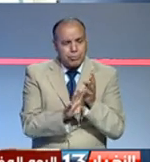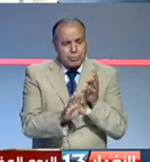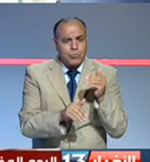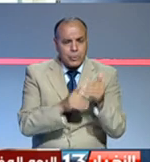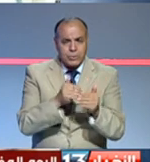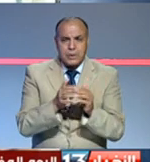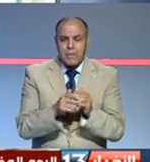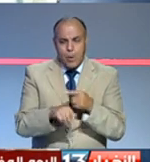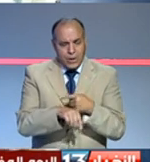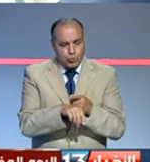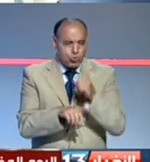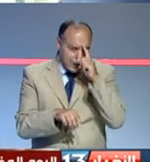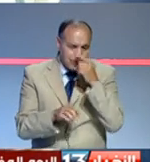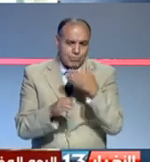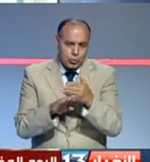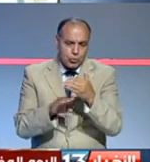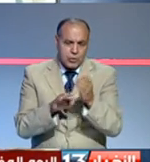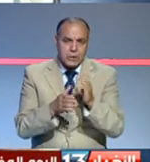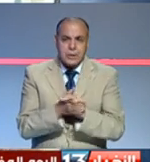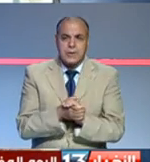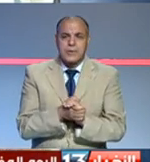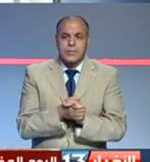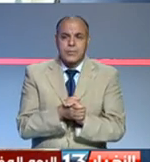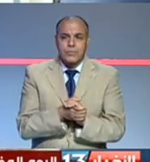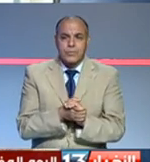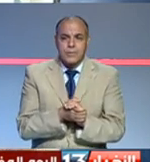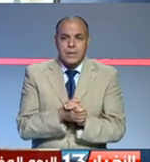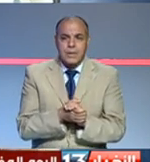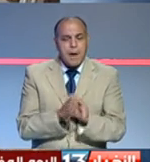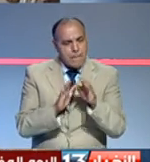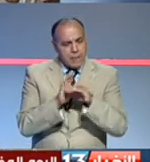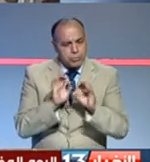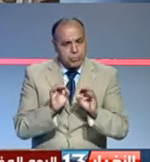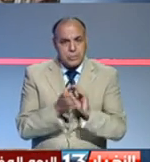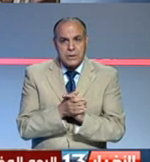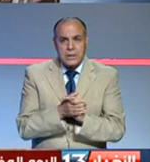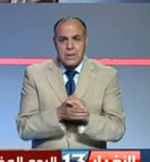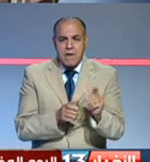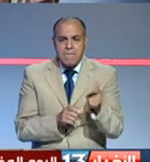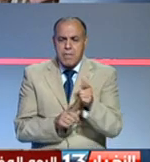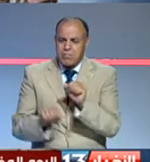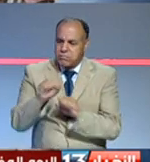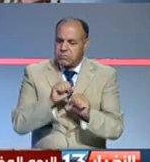مع مرور الوقت ان شاء الله بيصير العمليه اه كما مخطط لها تنظيم